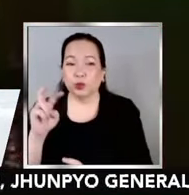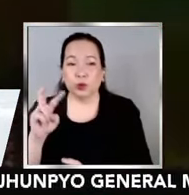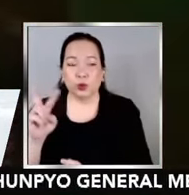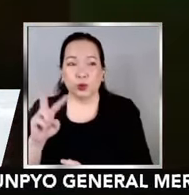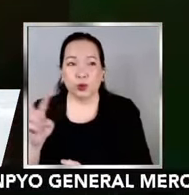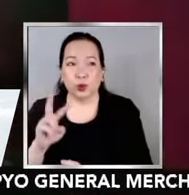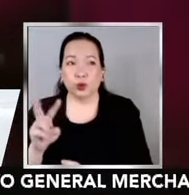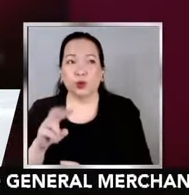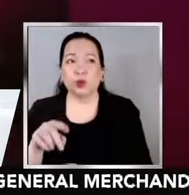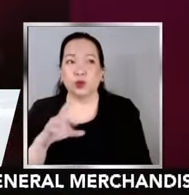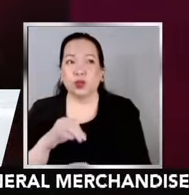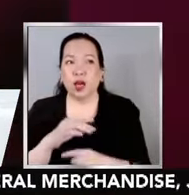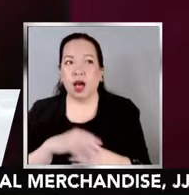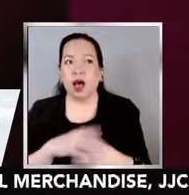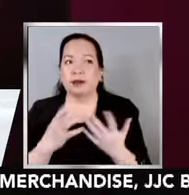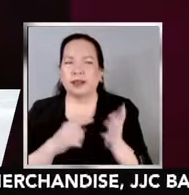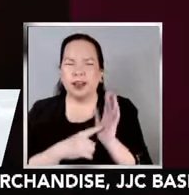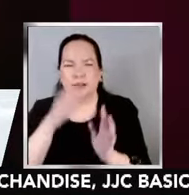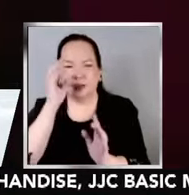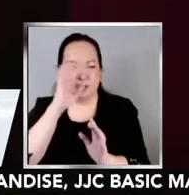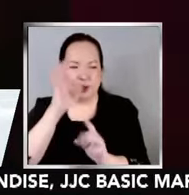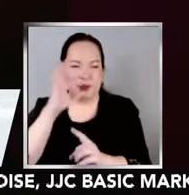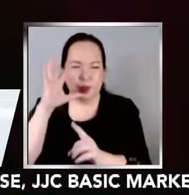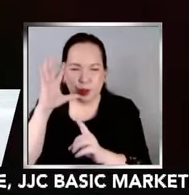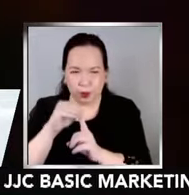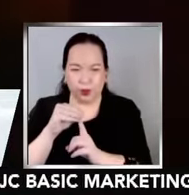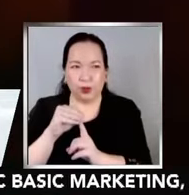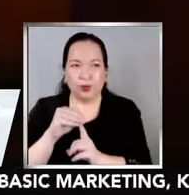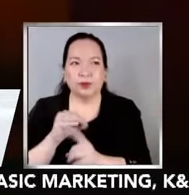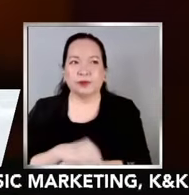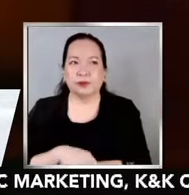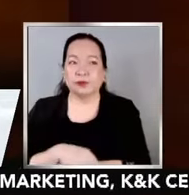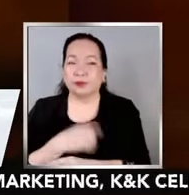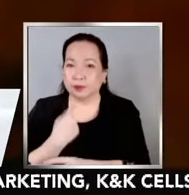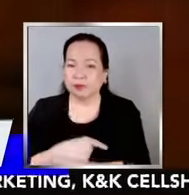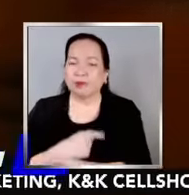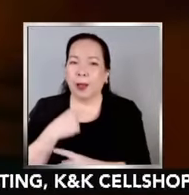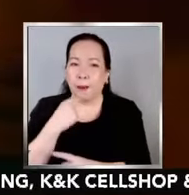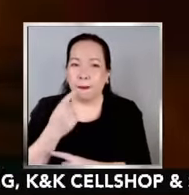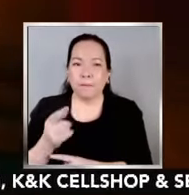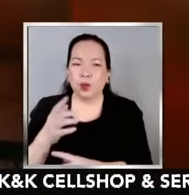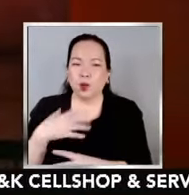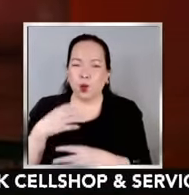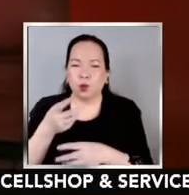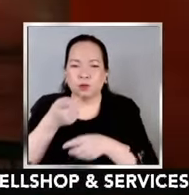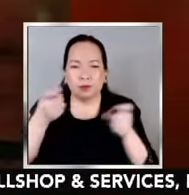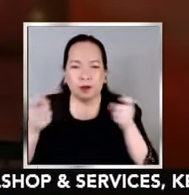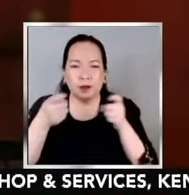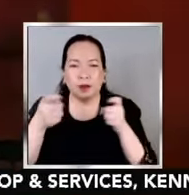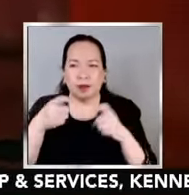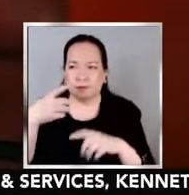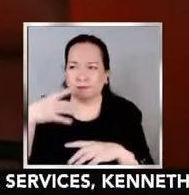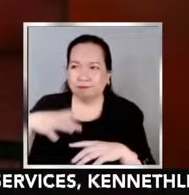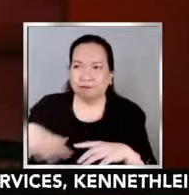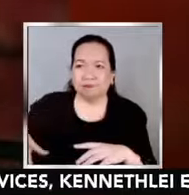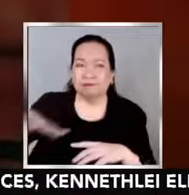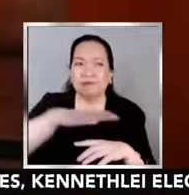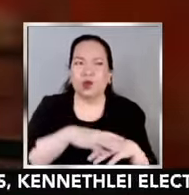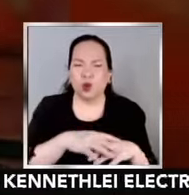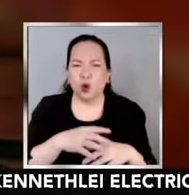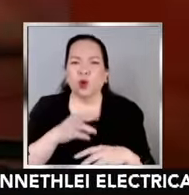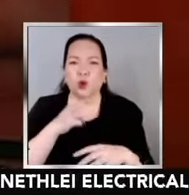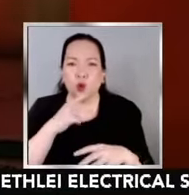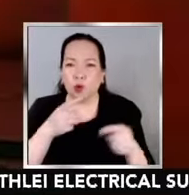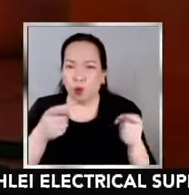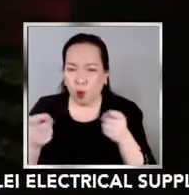ang Paskong Pinoy. Vicky, tiniyak naman ang pamunuan ng parke na properly regulated ang tubig at kuryente na